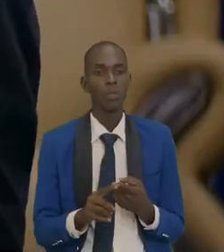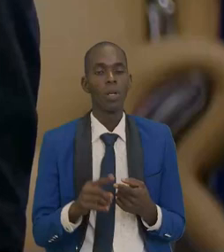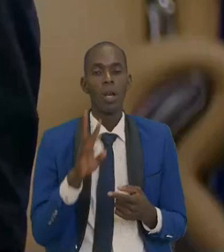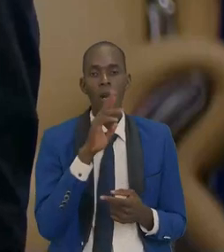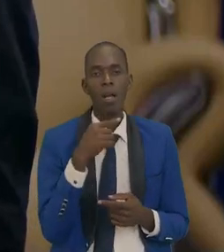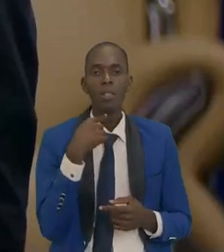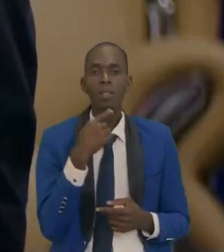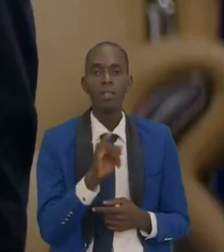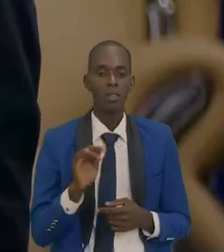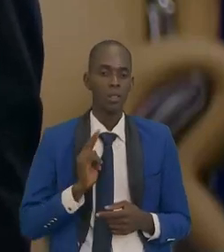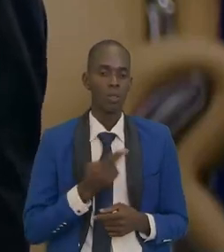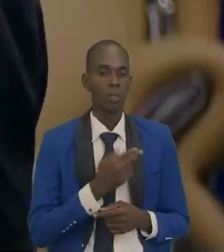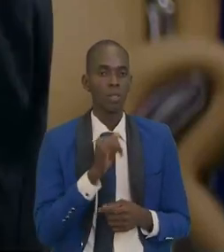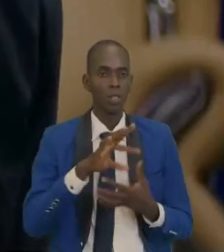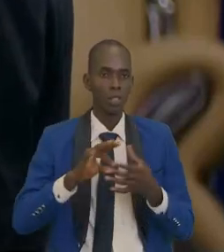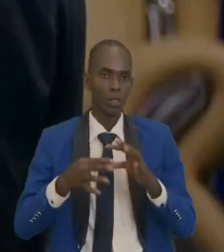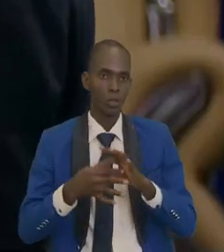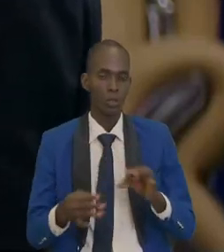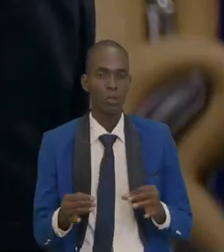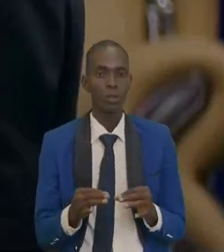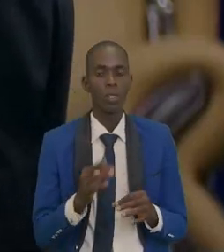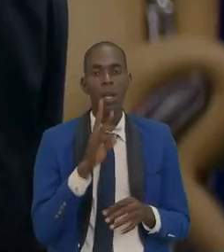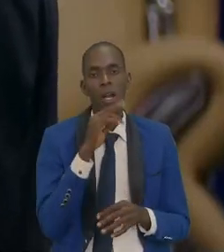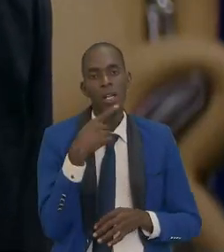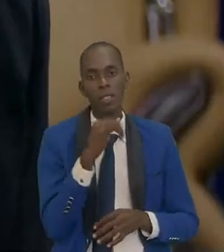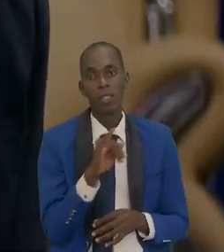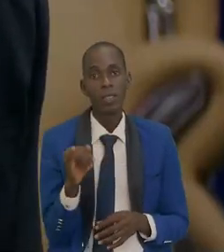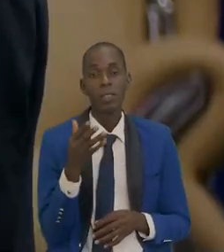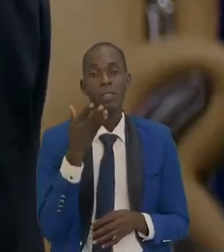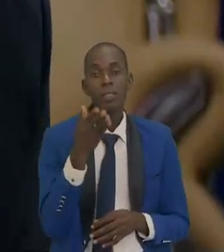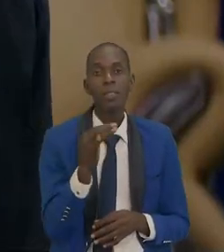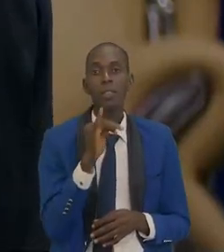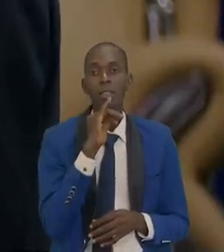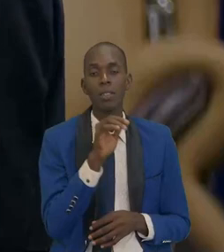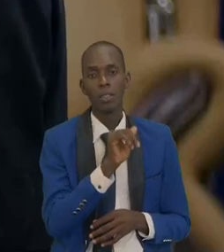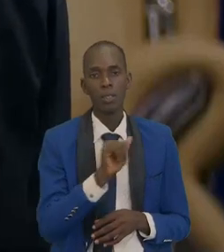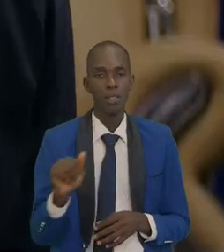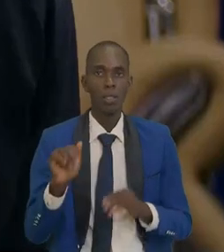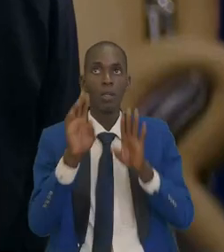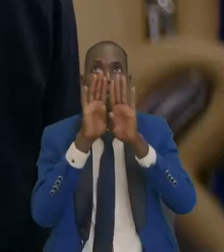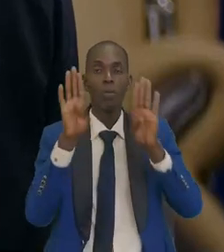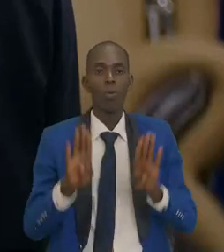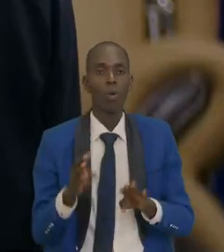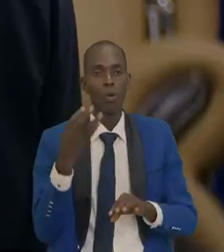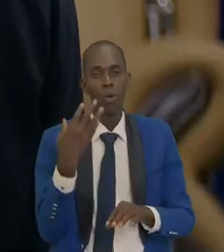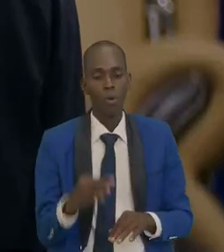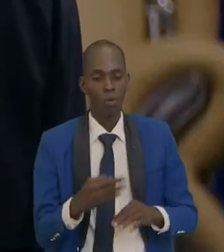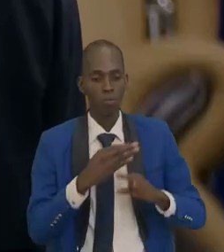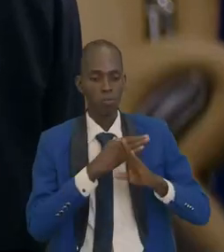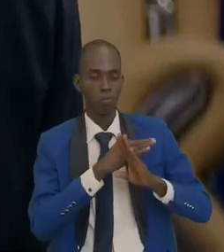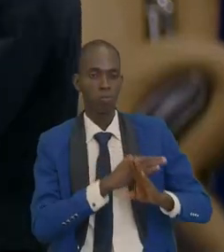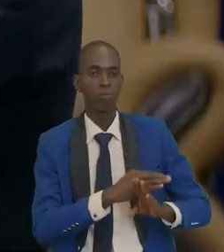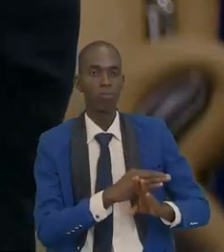ils nous racontent une histoire. Ils disent qu'il y a une muraille de démarcation.